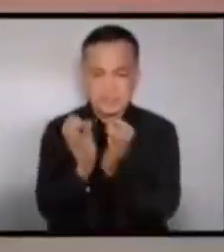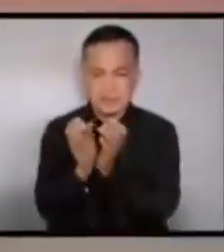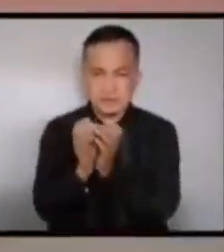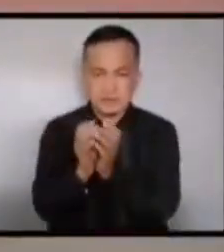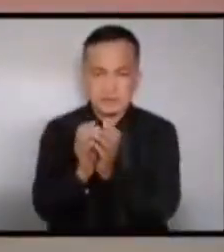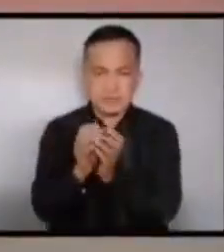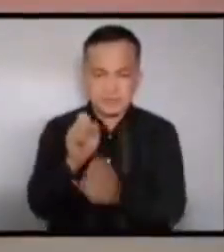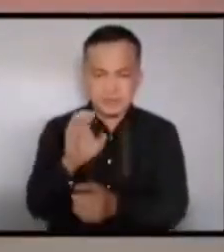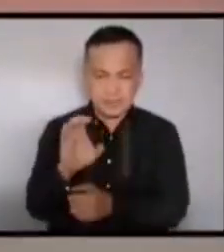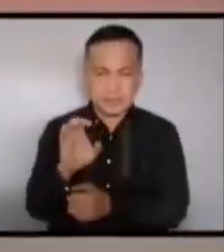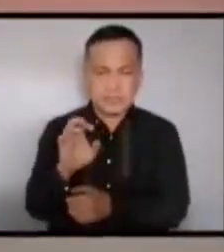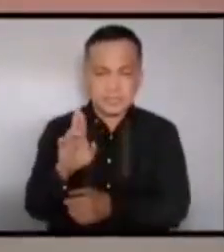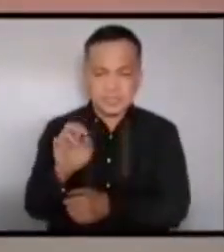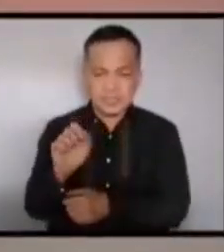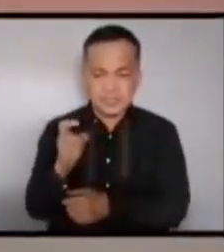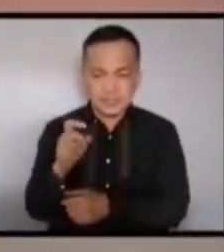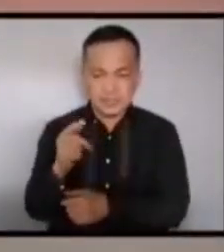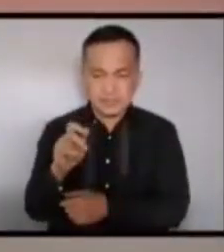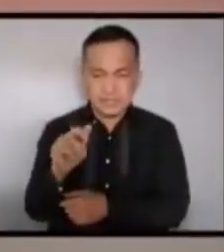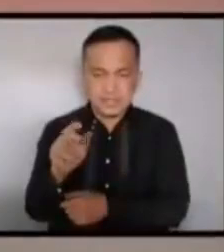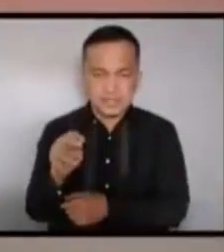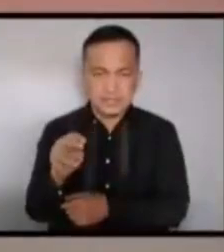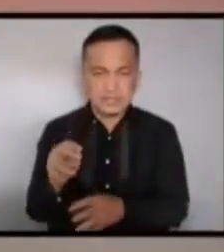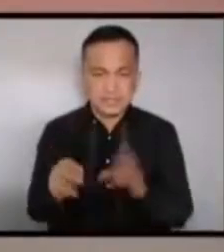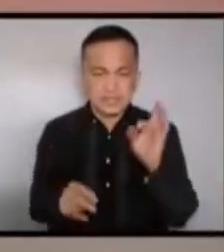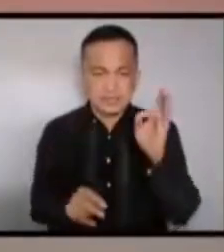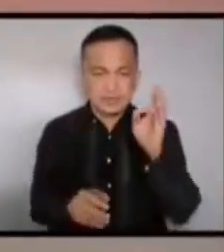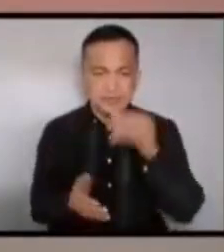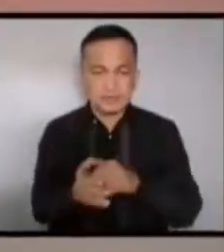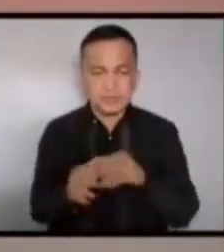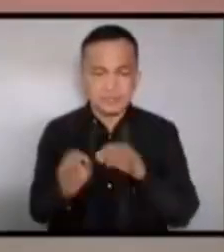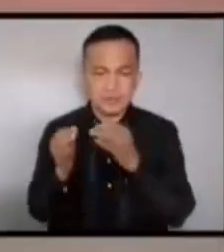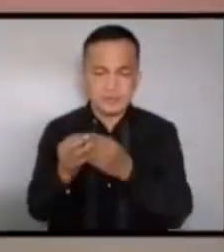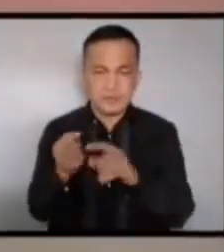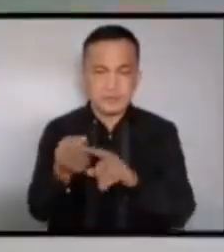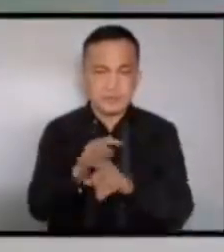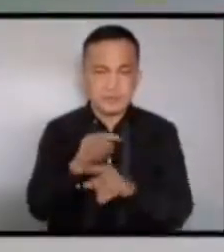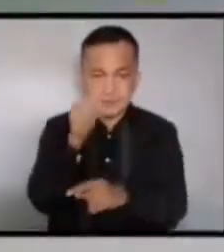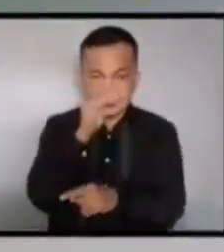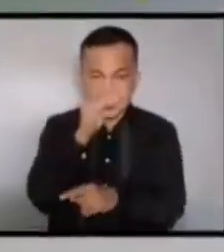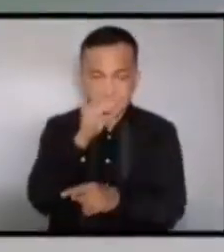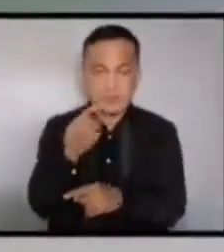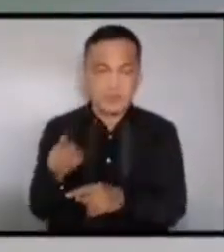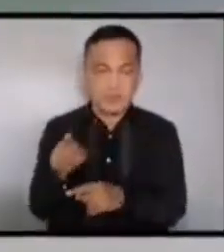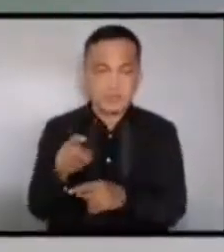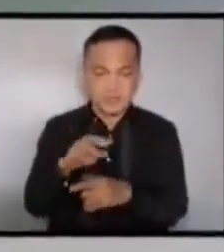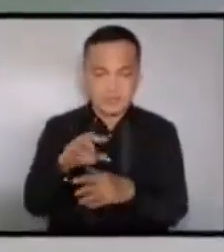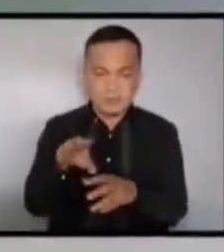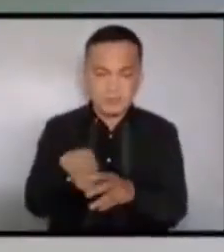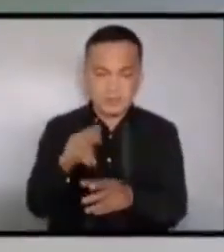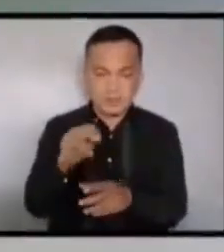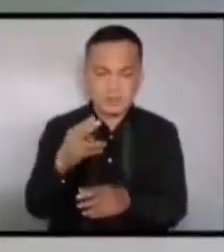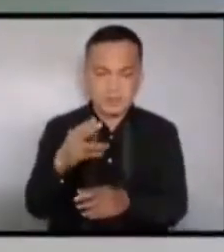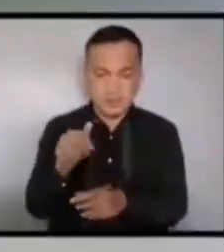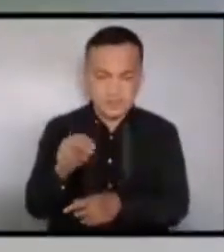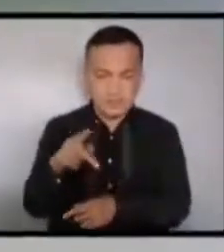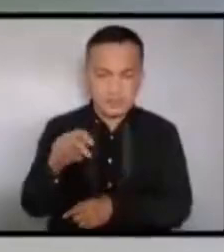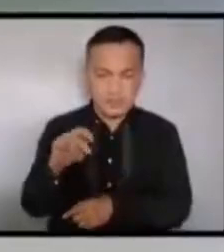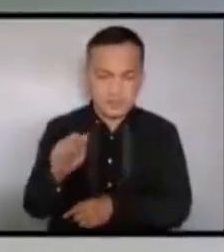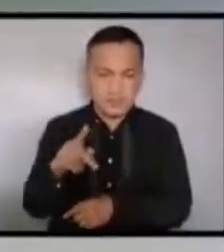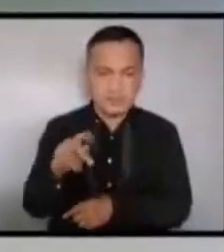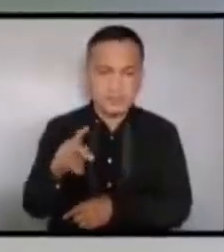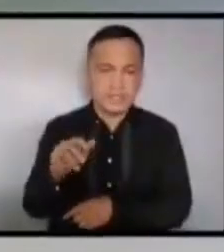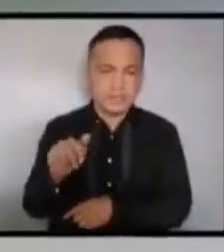Gatchalian, 7,000 na pamilya mula sa bayan ng Oriental Mindoro, kabilang ang Nauhan, Pola, Pinamalayan,